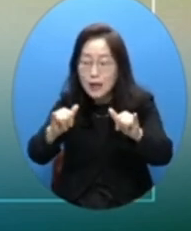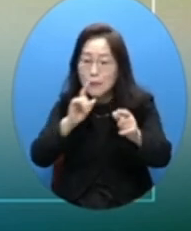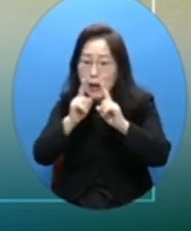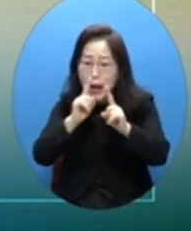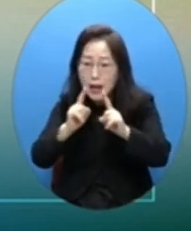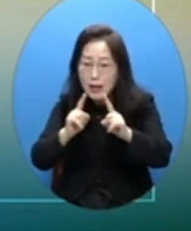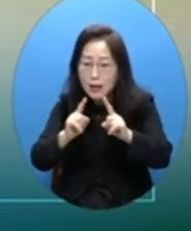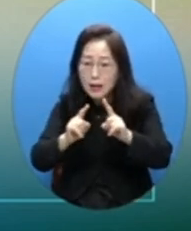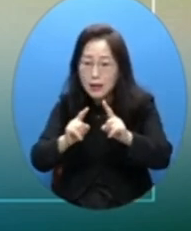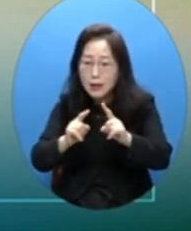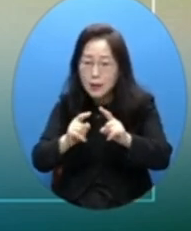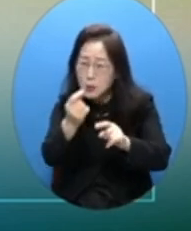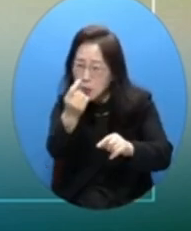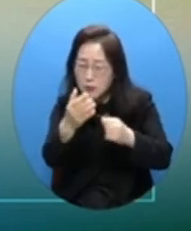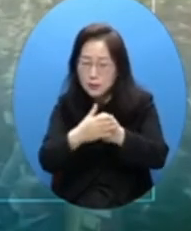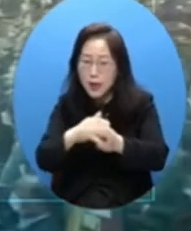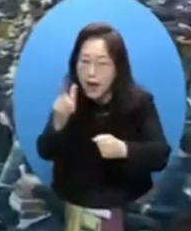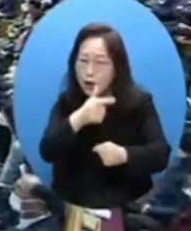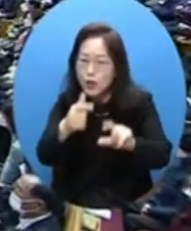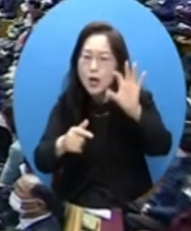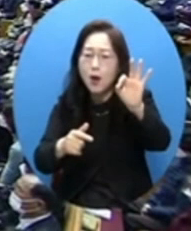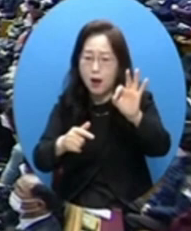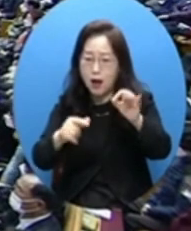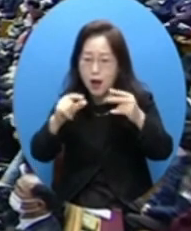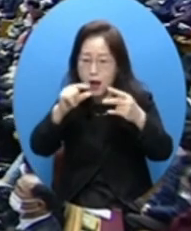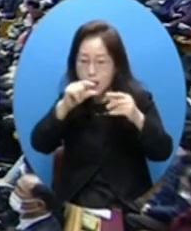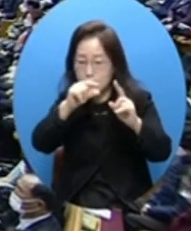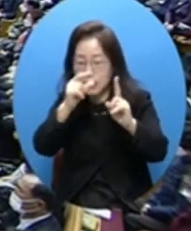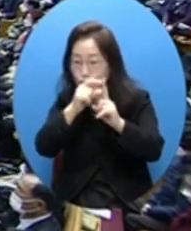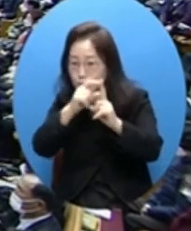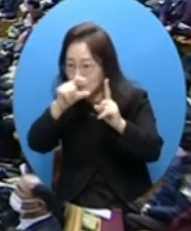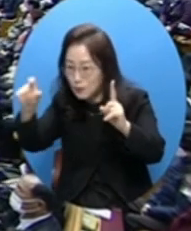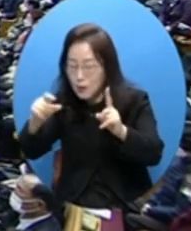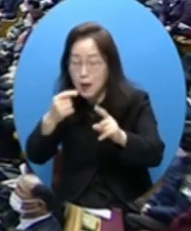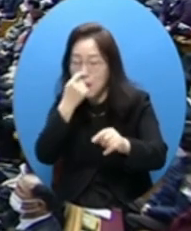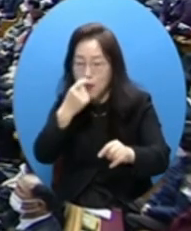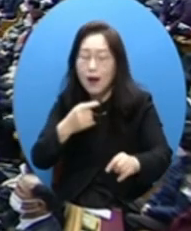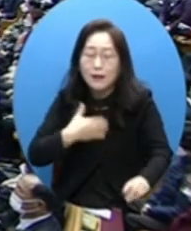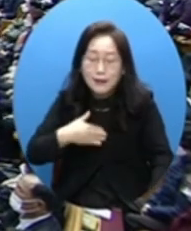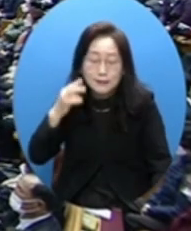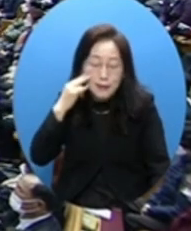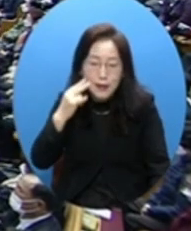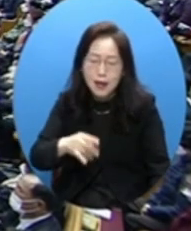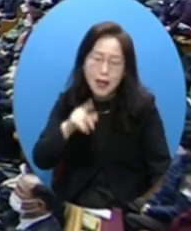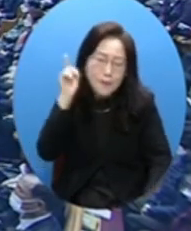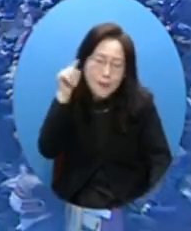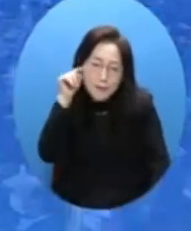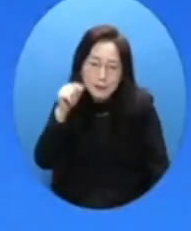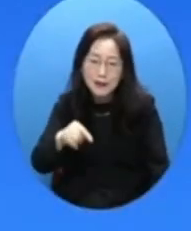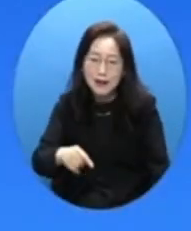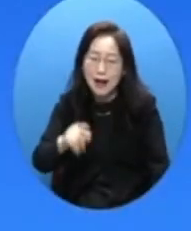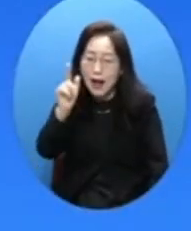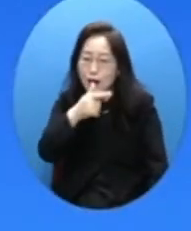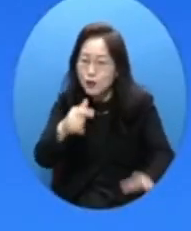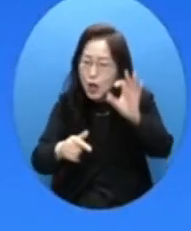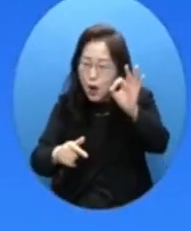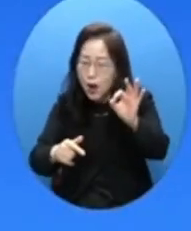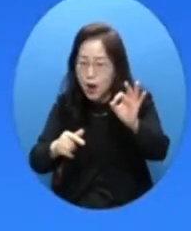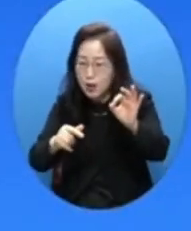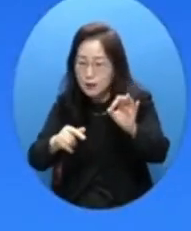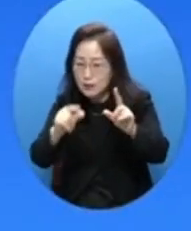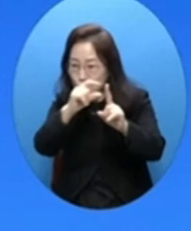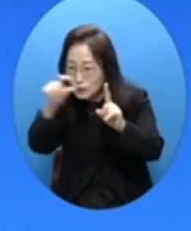열문 자식 외워라 그래가지고 매일 같이 된만큼 말을 하루에 10문제씩 뭐라고 하면 또 따라하고